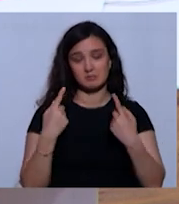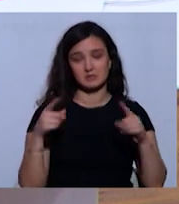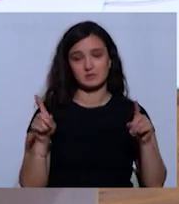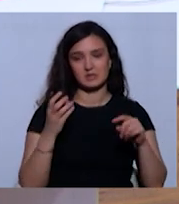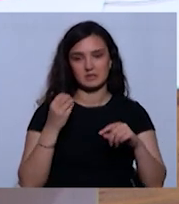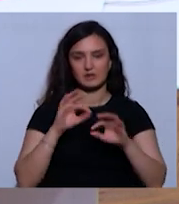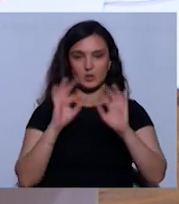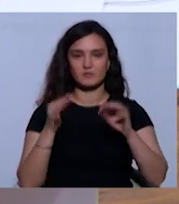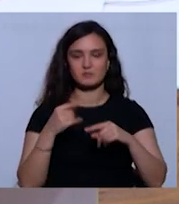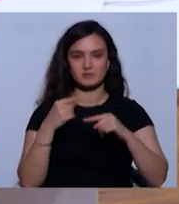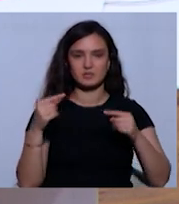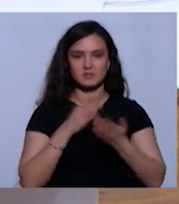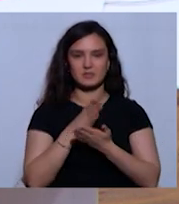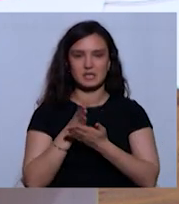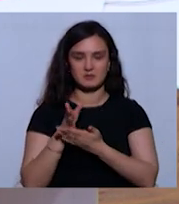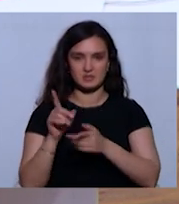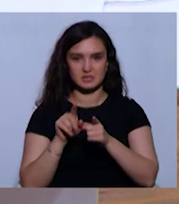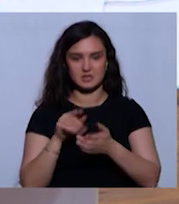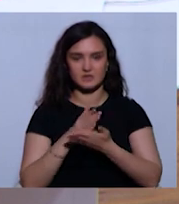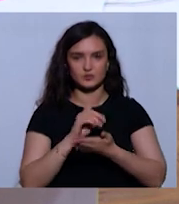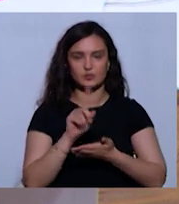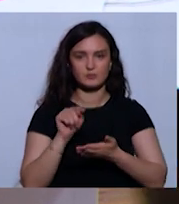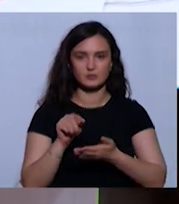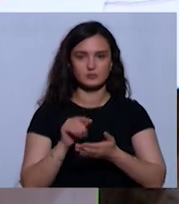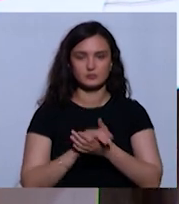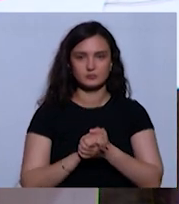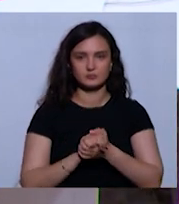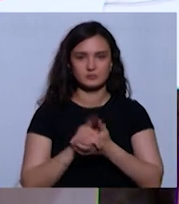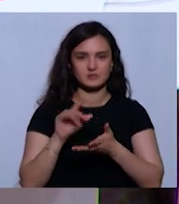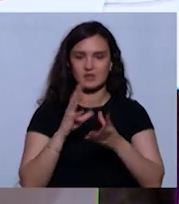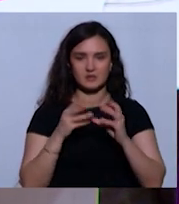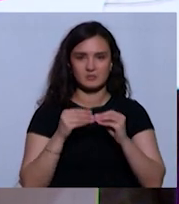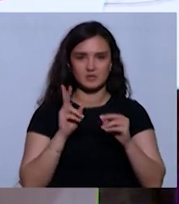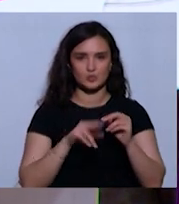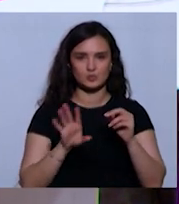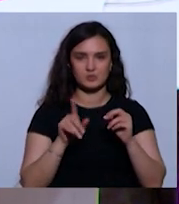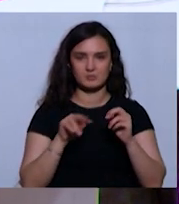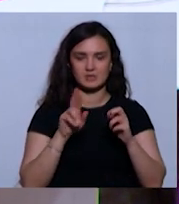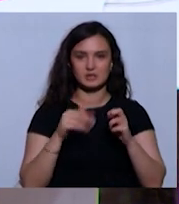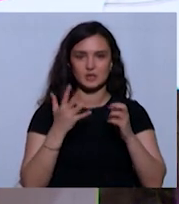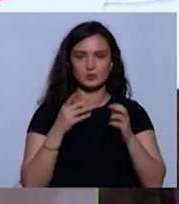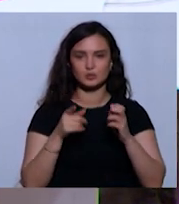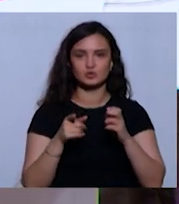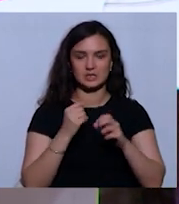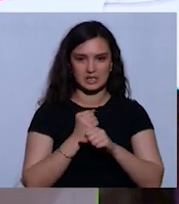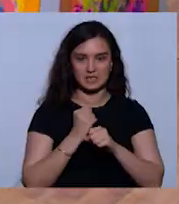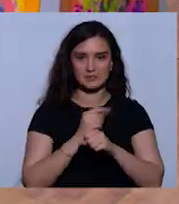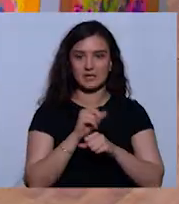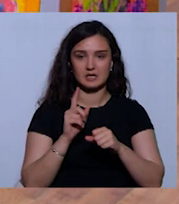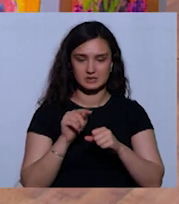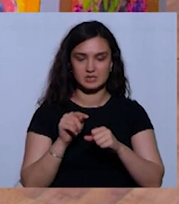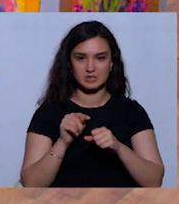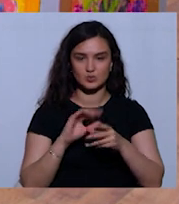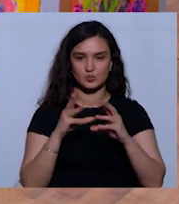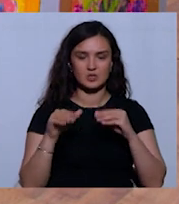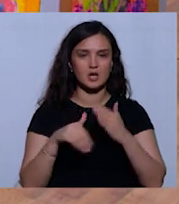სხვა კიდევ ხელოვნების სხვა დარგებსაც ეს აქვს, რომ ულევია ეს ყველაფერი და თუ შენ აკეთებ